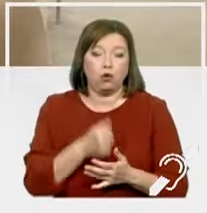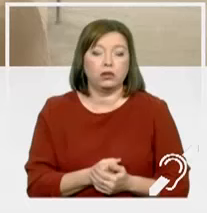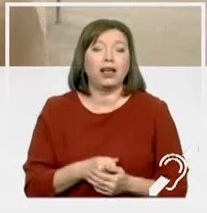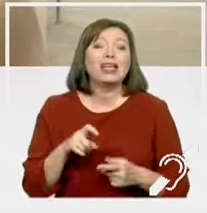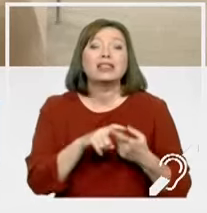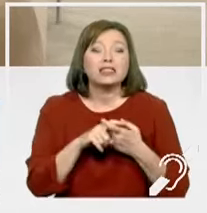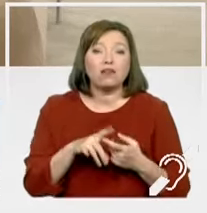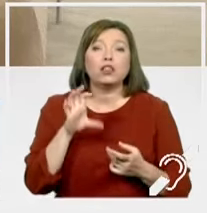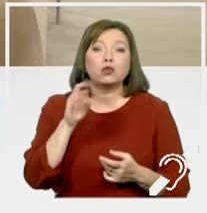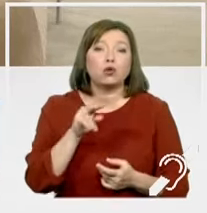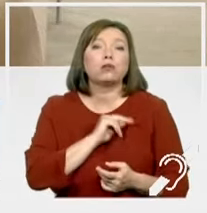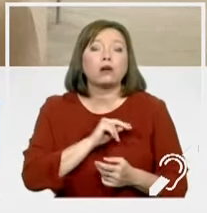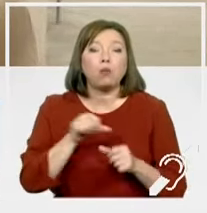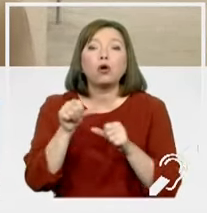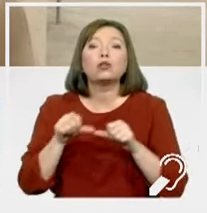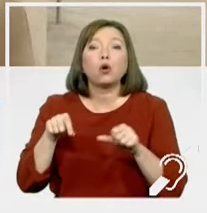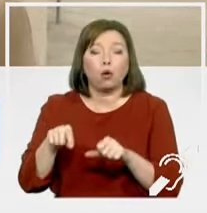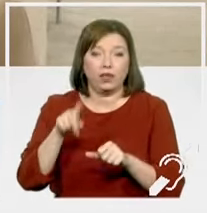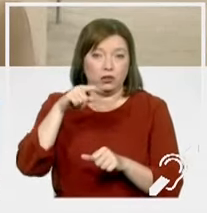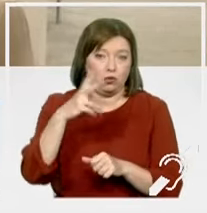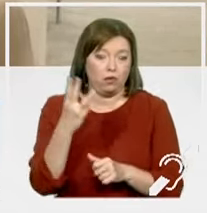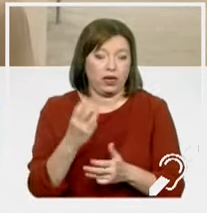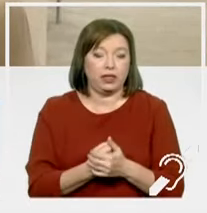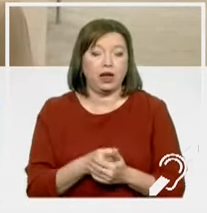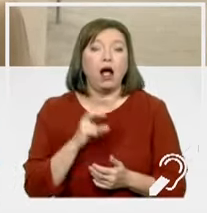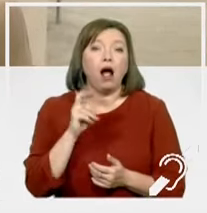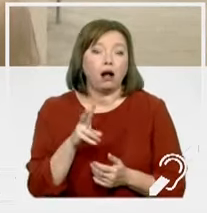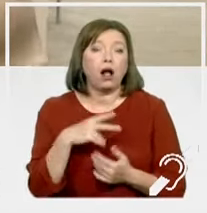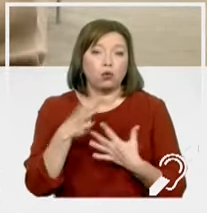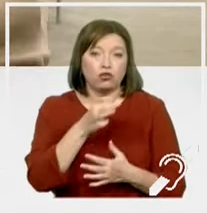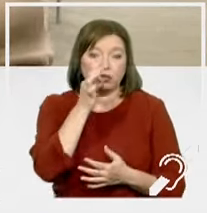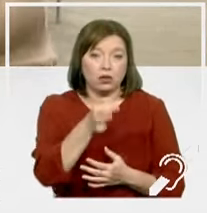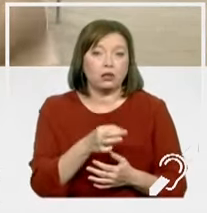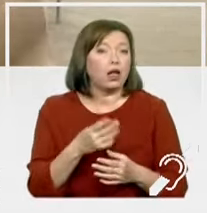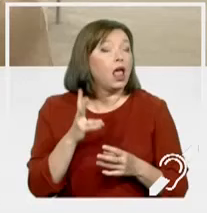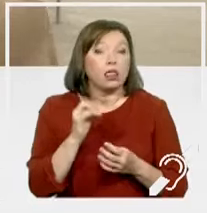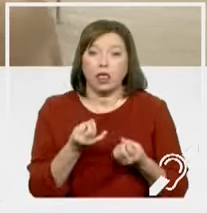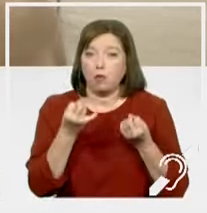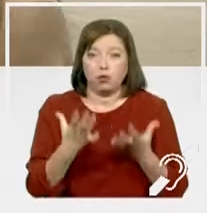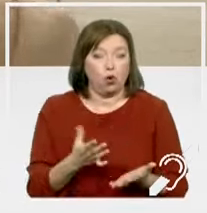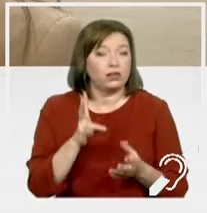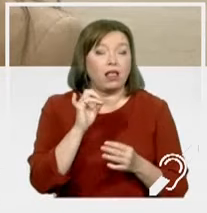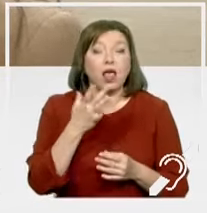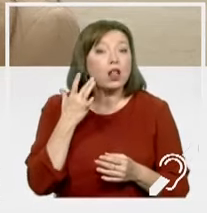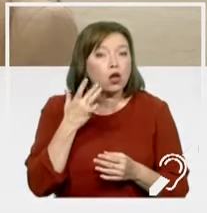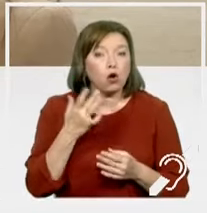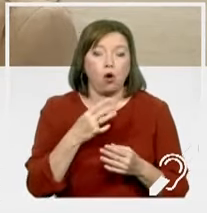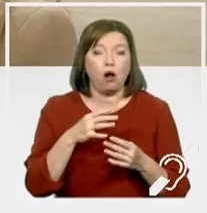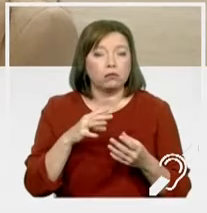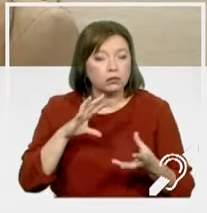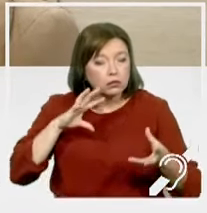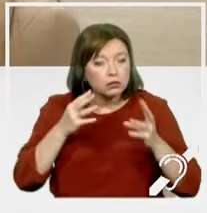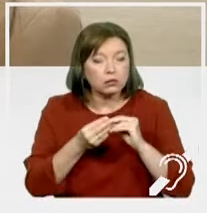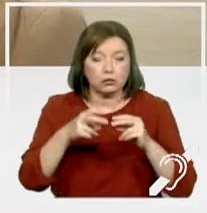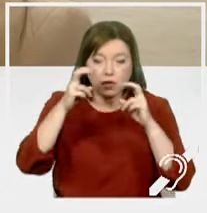de ritmul activității Comisiei 3. După cum au comunicat, nu este atât de simplu să faci o evaluare, interviuri, după care ei